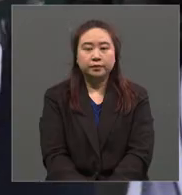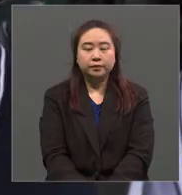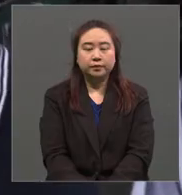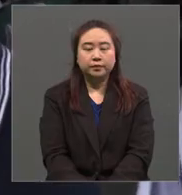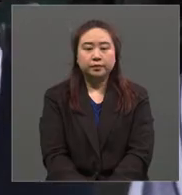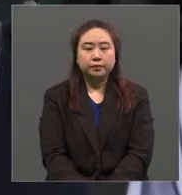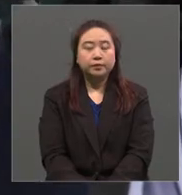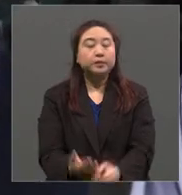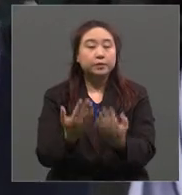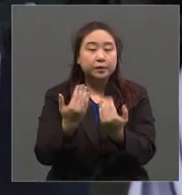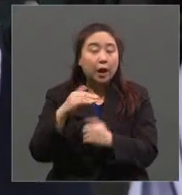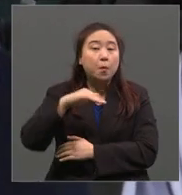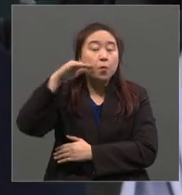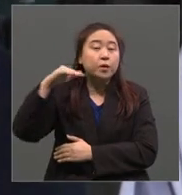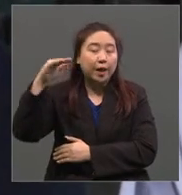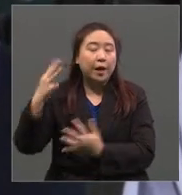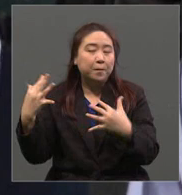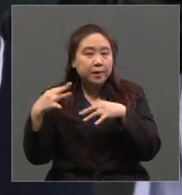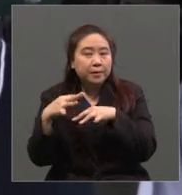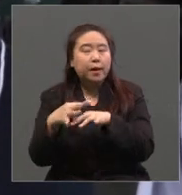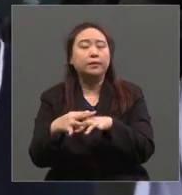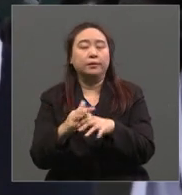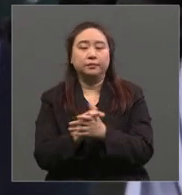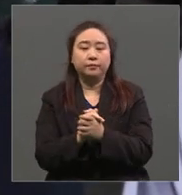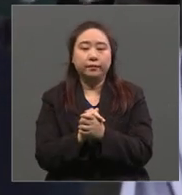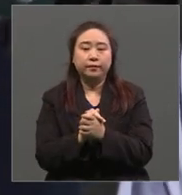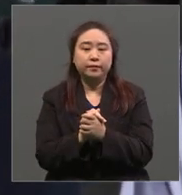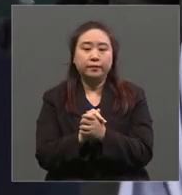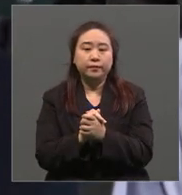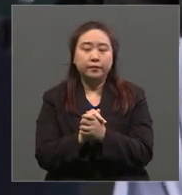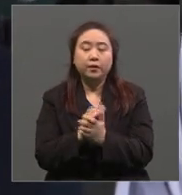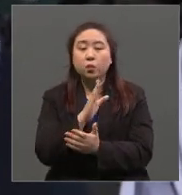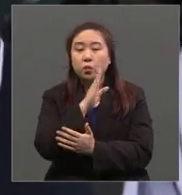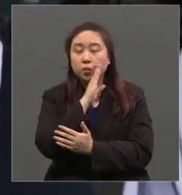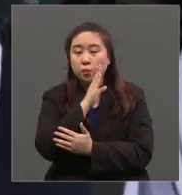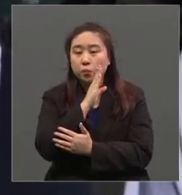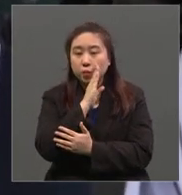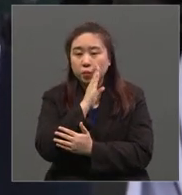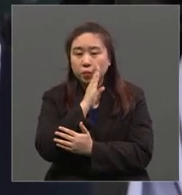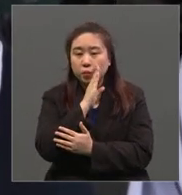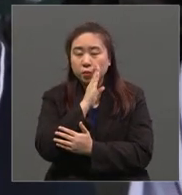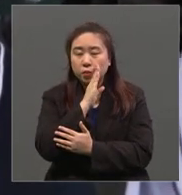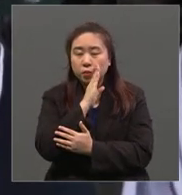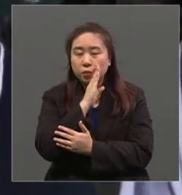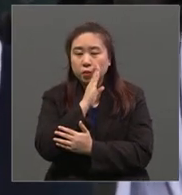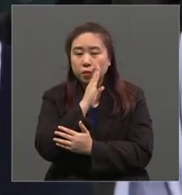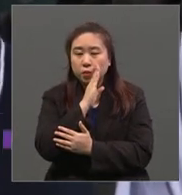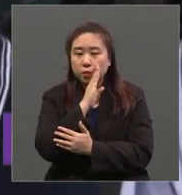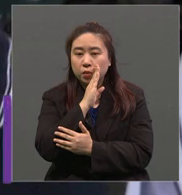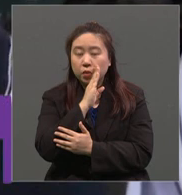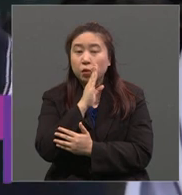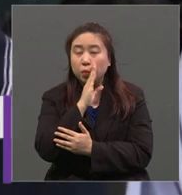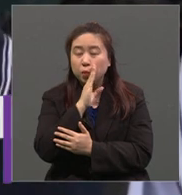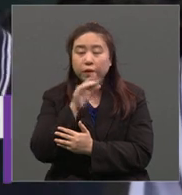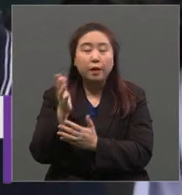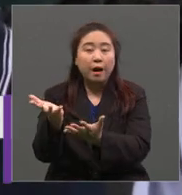ทางท่านผู้ใหญ่ประสานงานกันหลายๆท่านถ้าไม่ถึงจุดนี้ไม่ได้น้องกลับมา